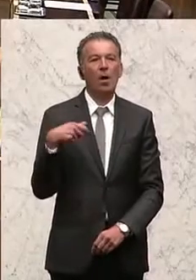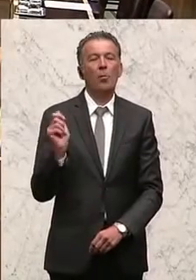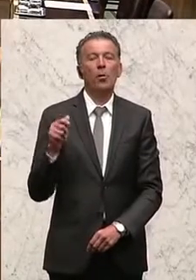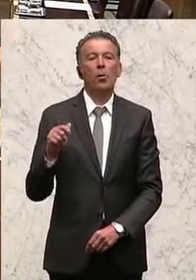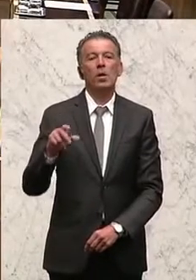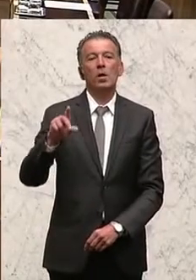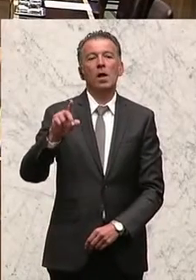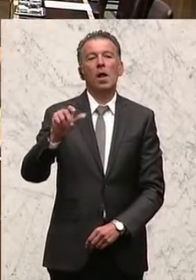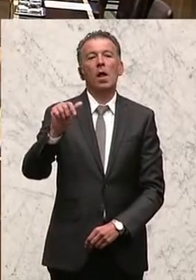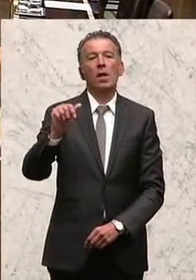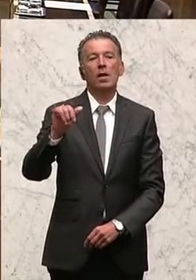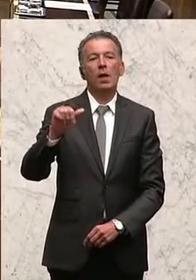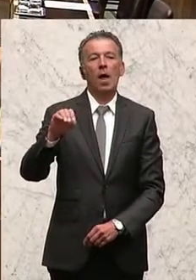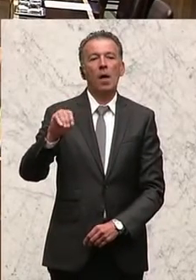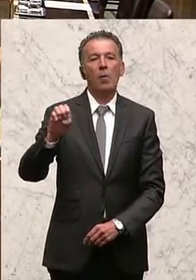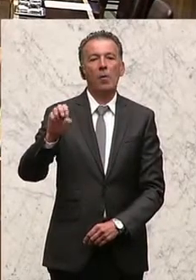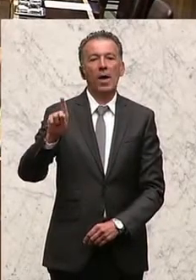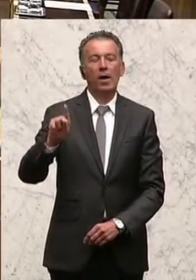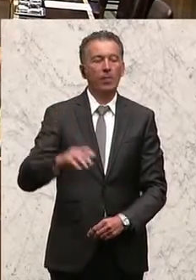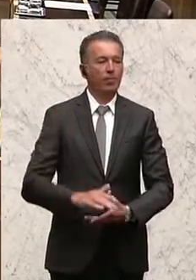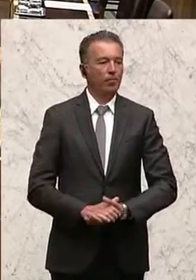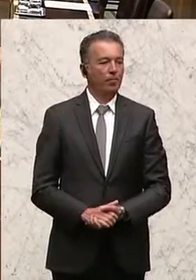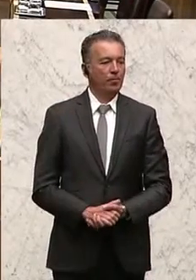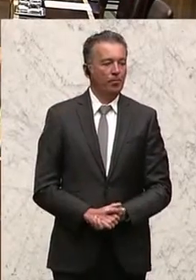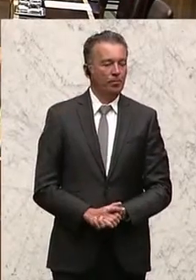Nächster Redner ist Gerhard Deimek von der FPÖ.